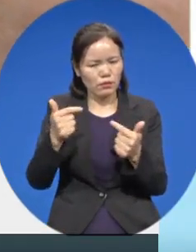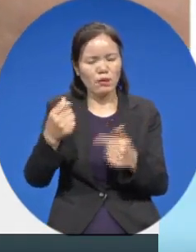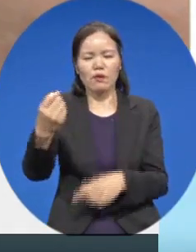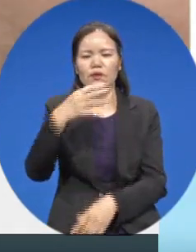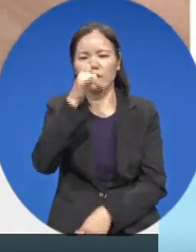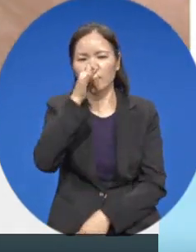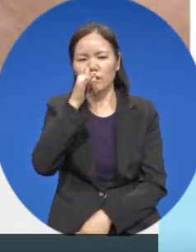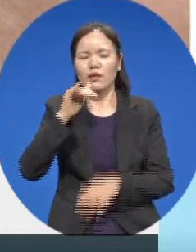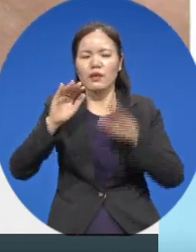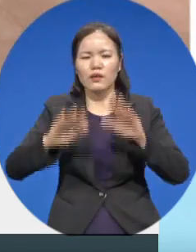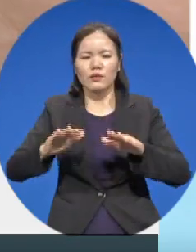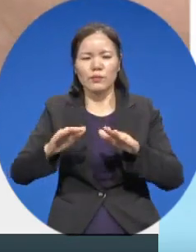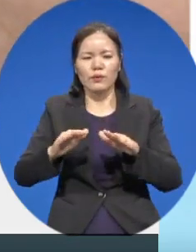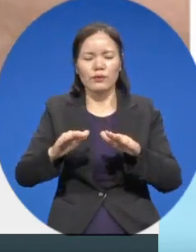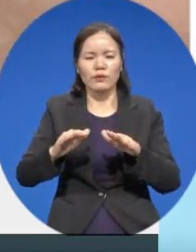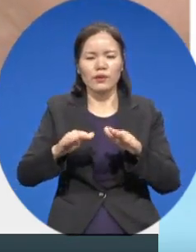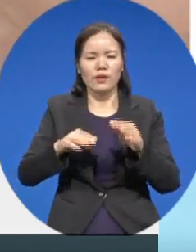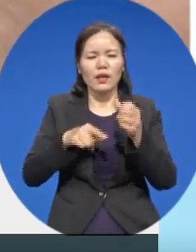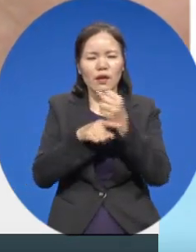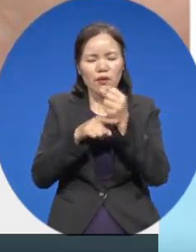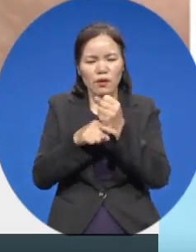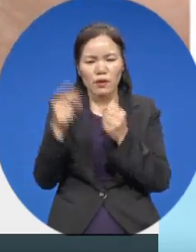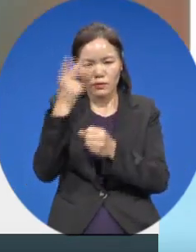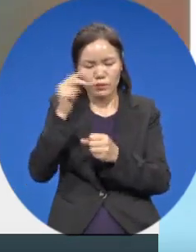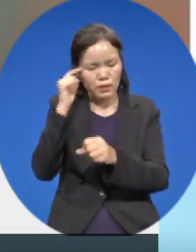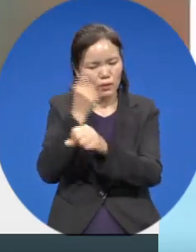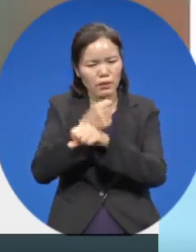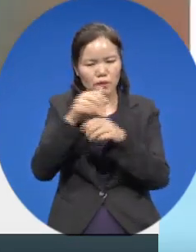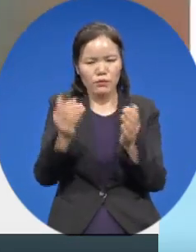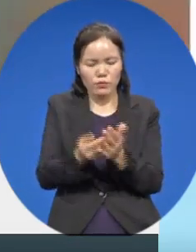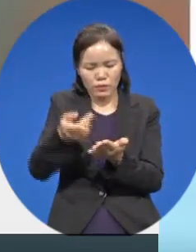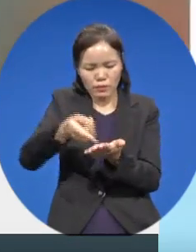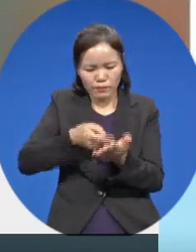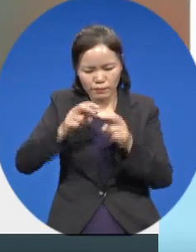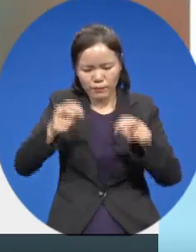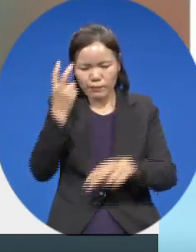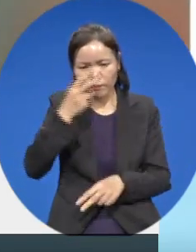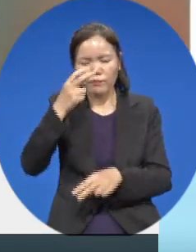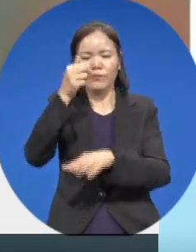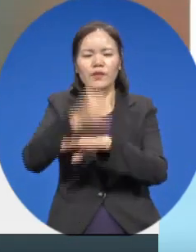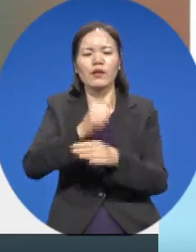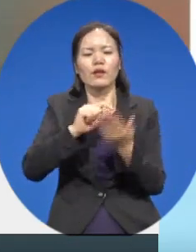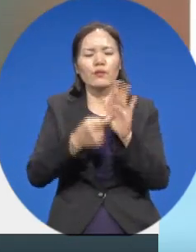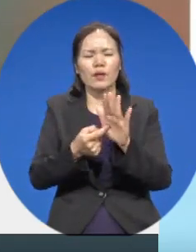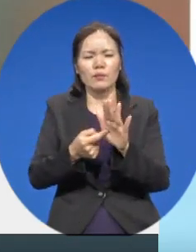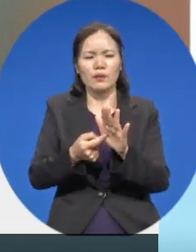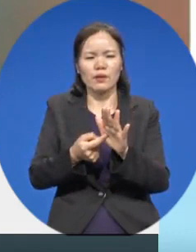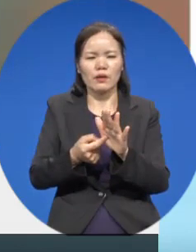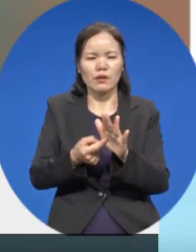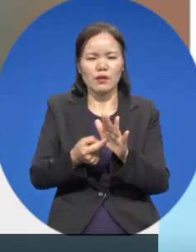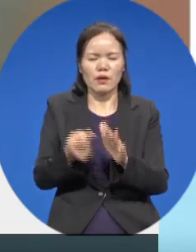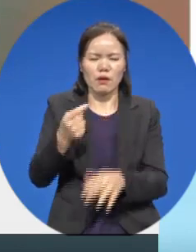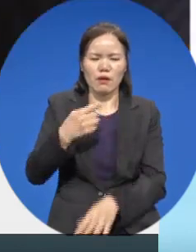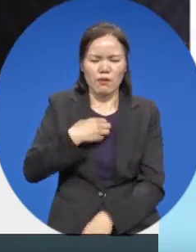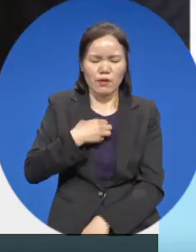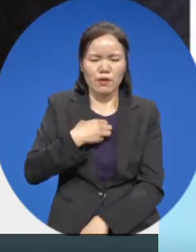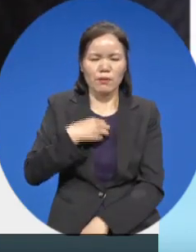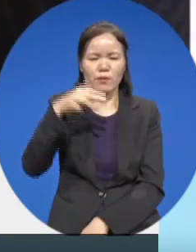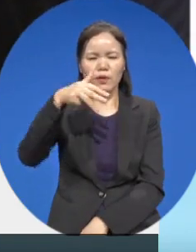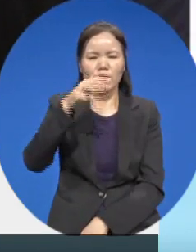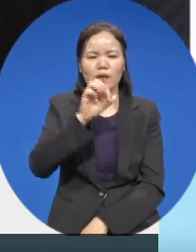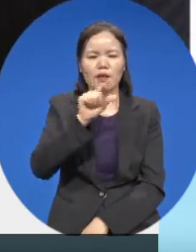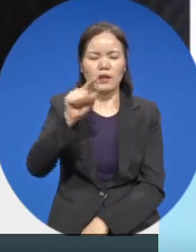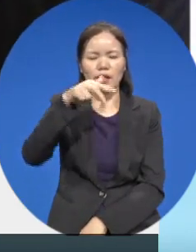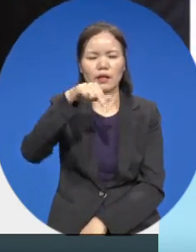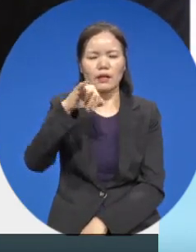공유 꽉 수사 연구원에서 부검 결과가 나왔는데요 치사량 에그 아질산나트륨 이 검출됐다